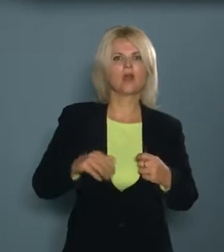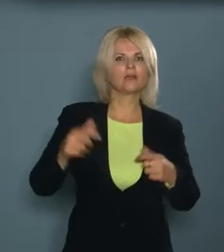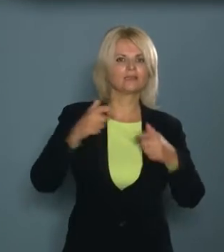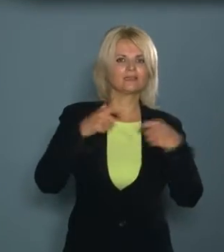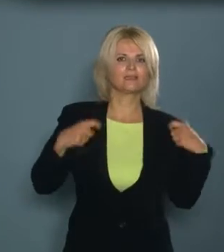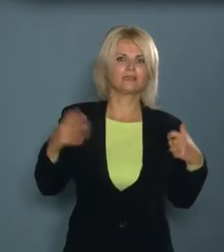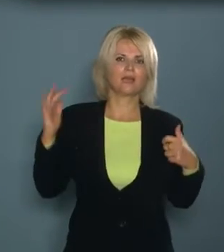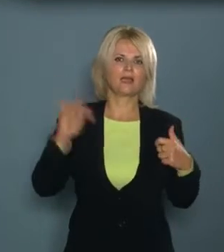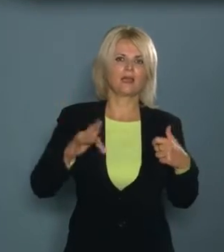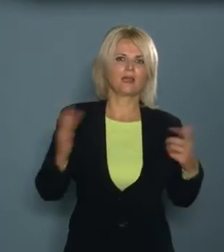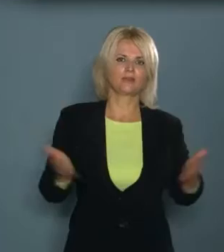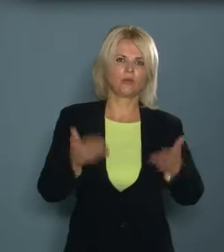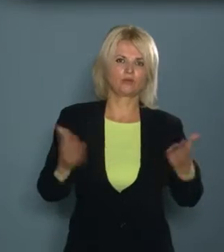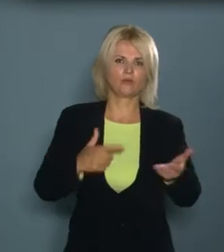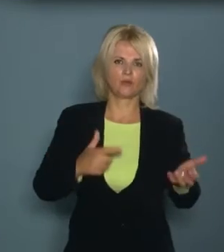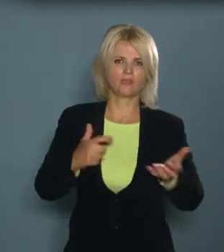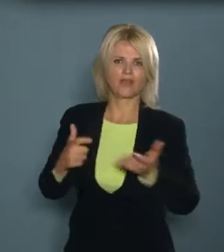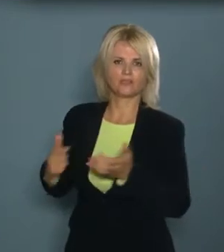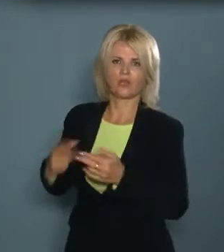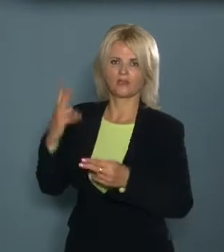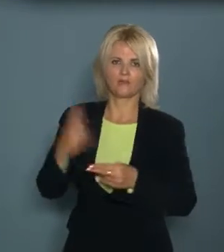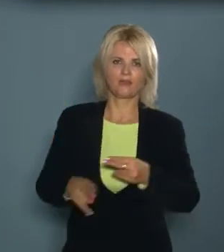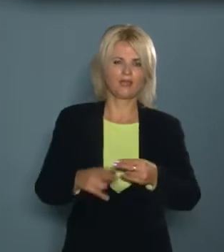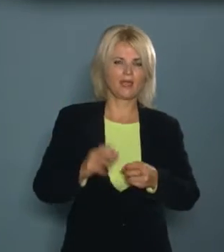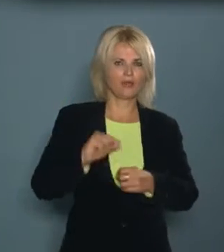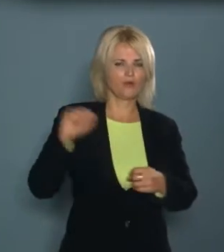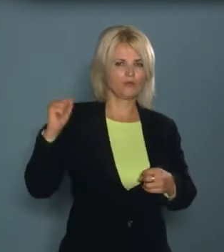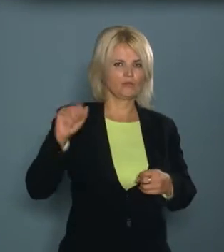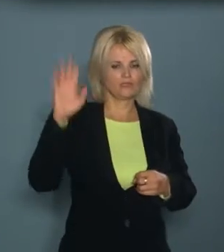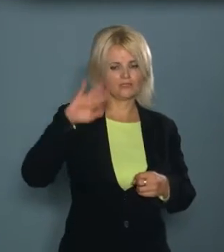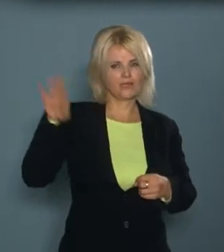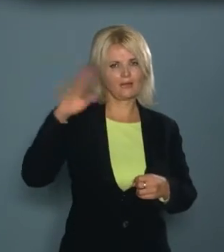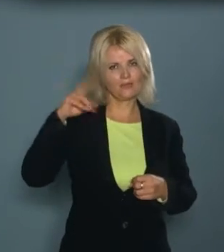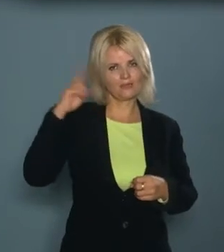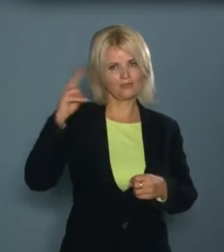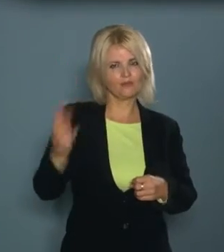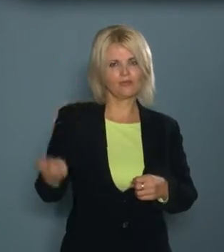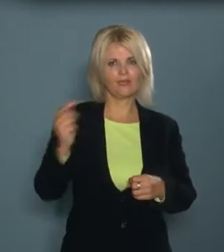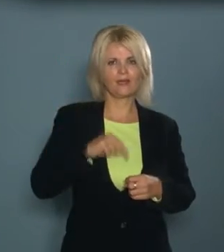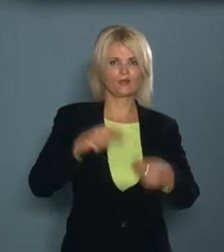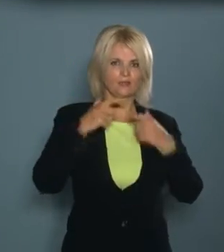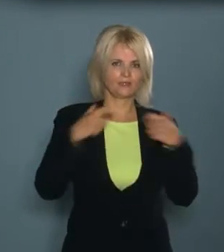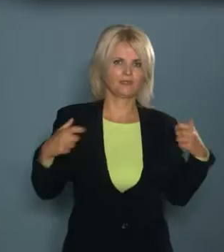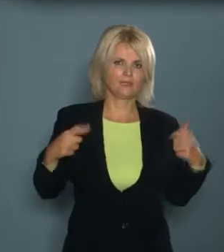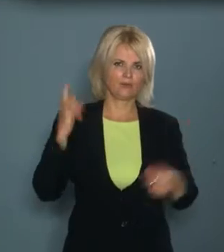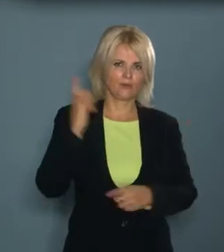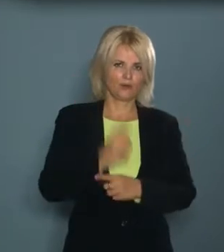elleni hajtóvadászat, és az immáron kommunista szellemiségű katonai tanintézetekből kikerült tisztek álltak a parancsnoki